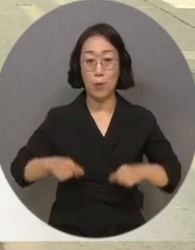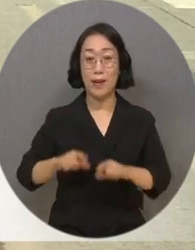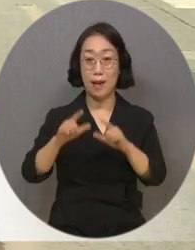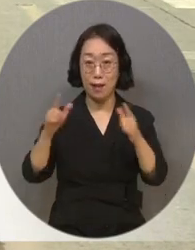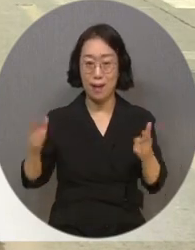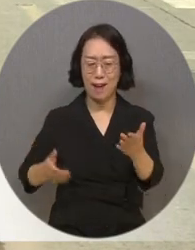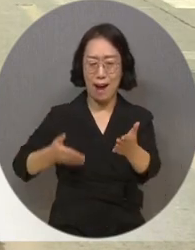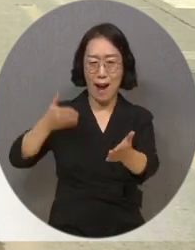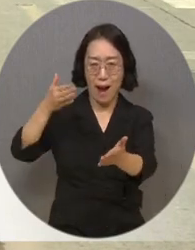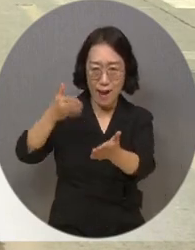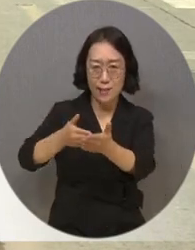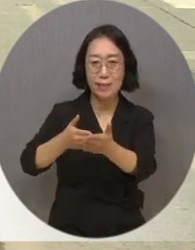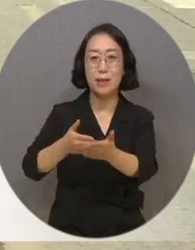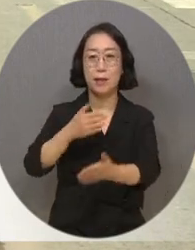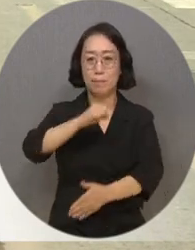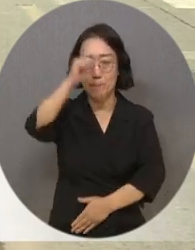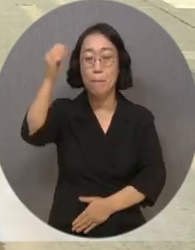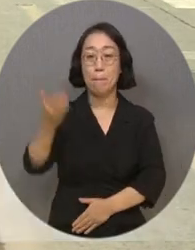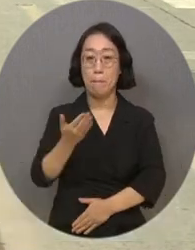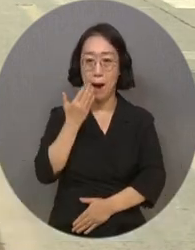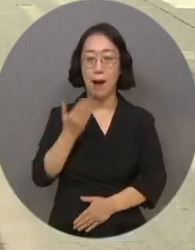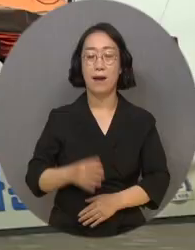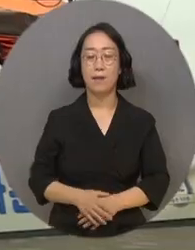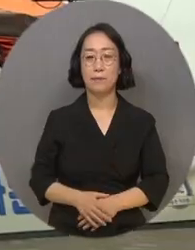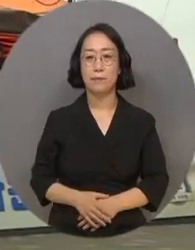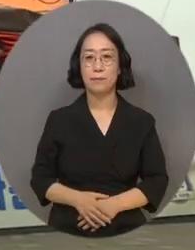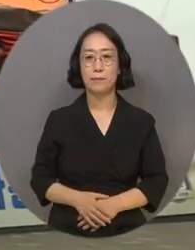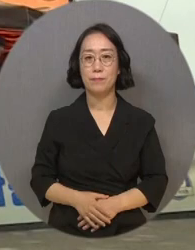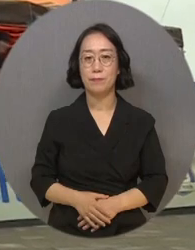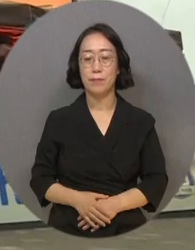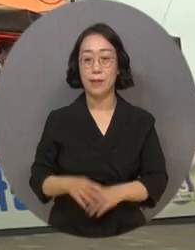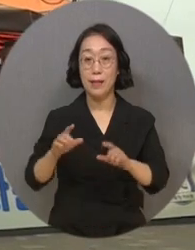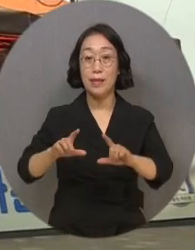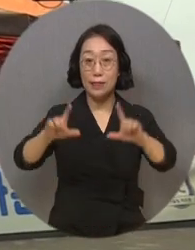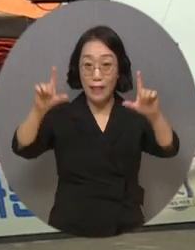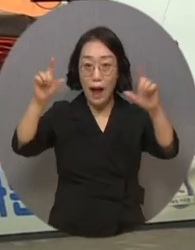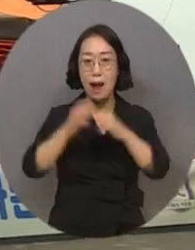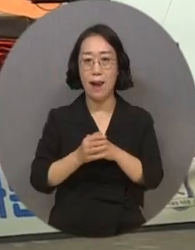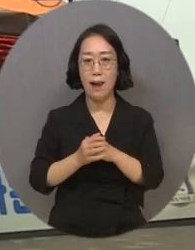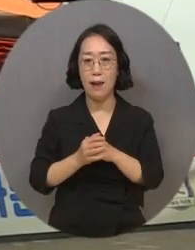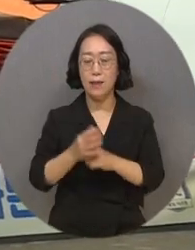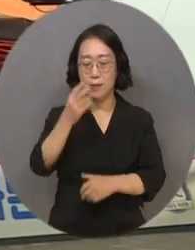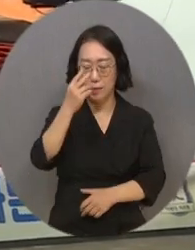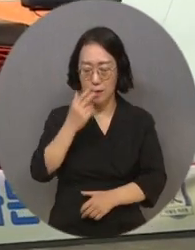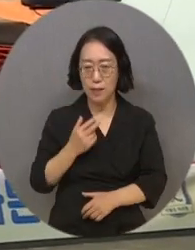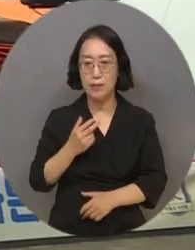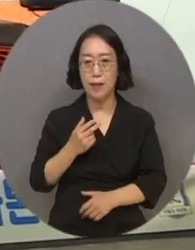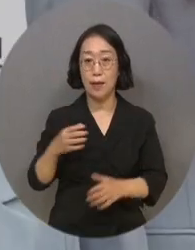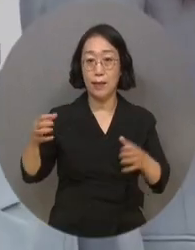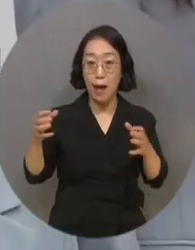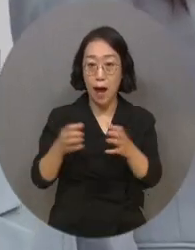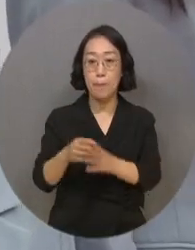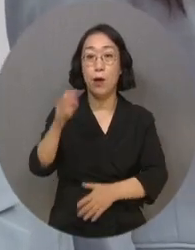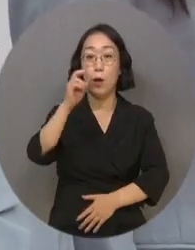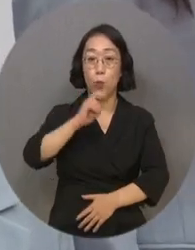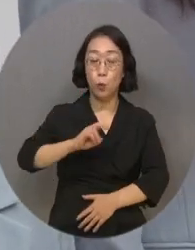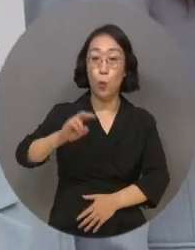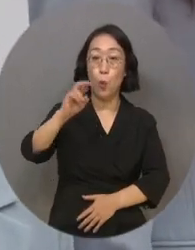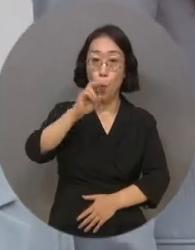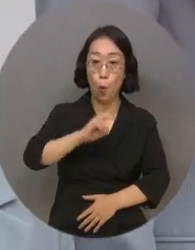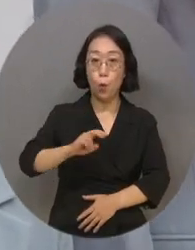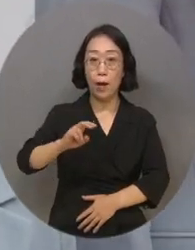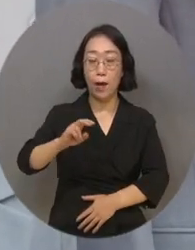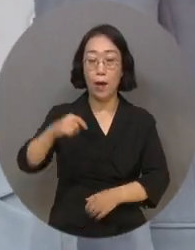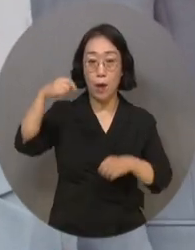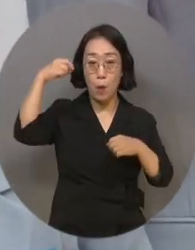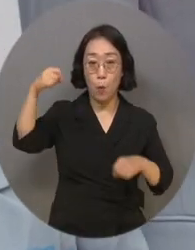않고 끝까지 완주할 수 있었던 것 같아요. 이날 대회는 시각장애인으로 구성된 합창단 코웨이 물빛소리